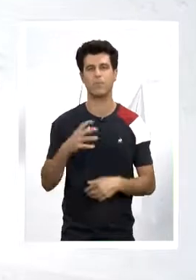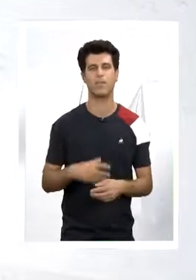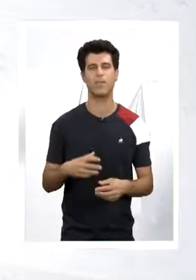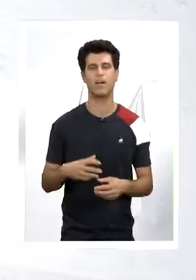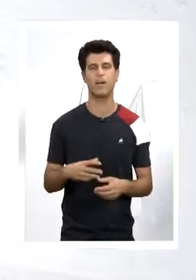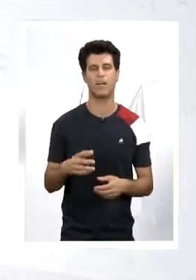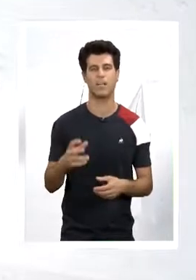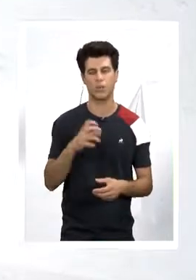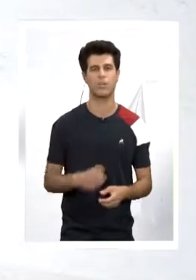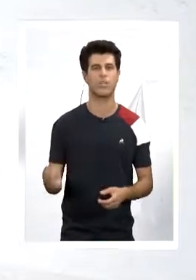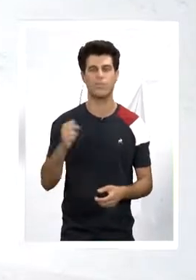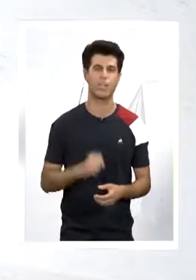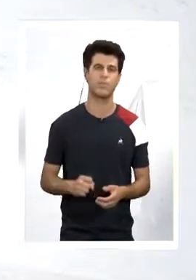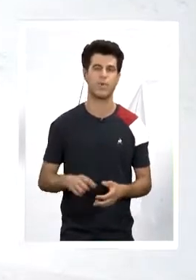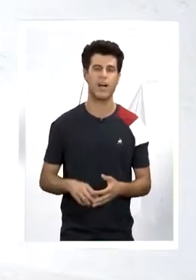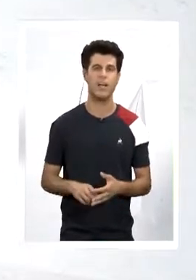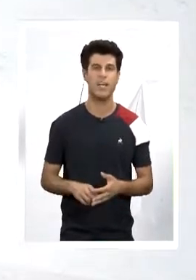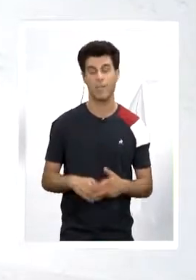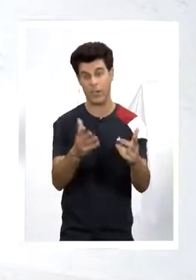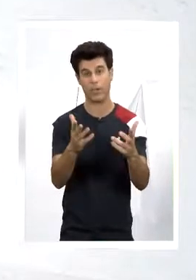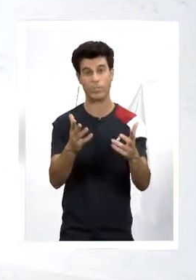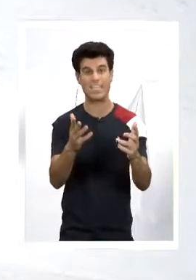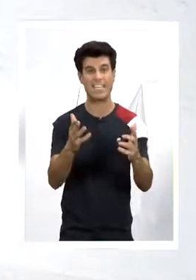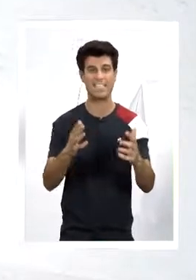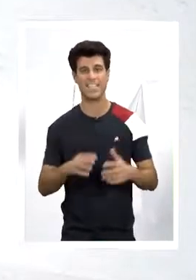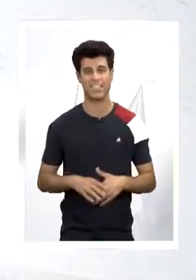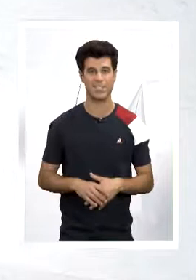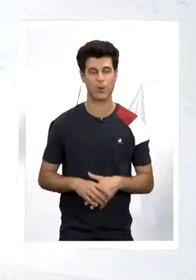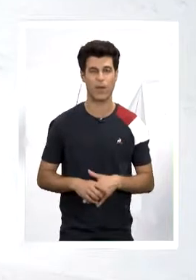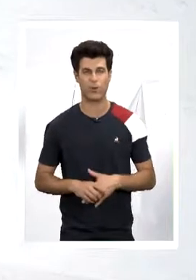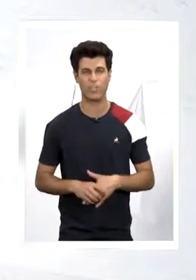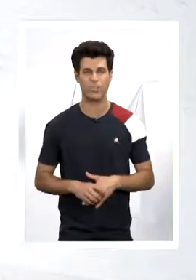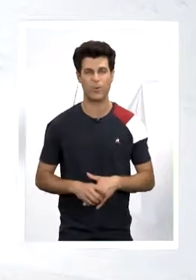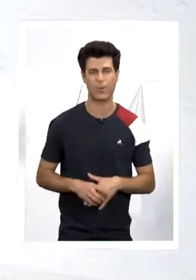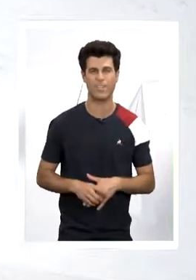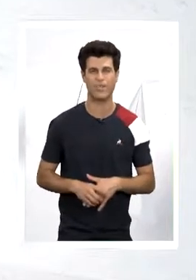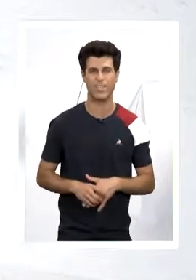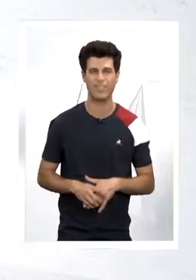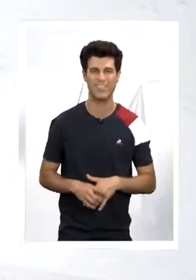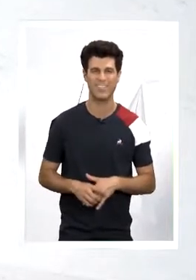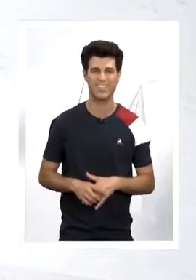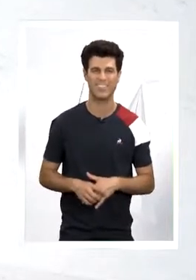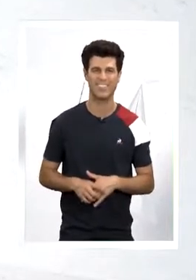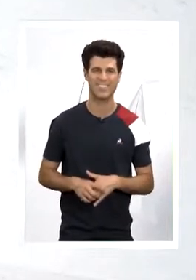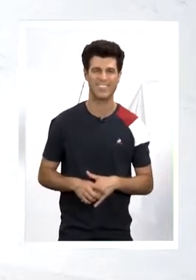גם לומדים על, על השורשים ועל המשפחה. אפשר לראות את העץ הזה? אתם יכולים להראות לי אותו לכל